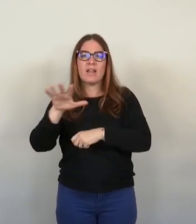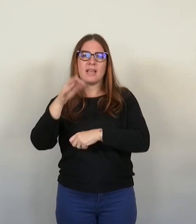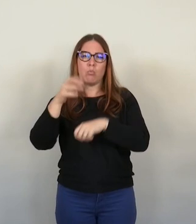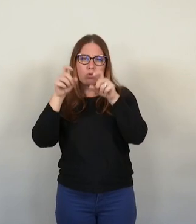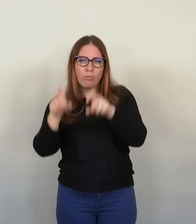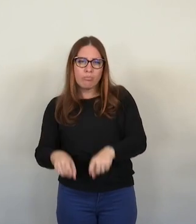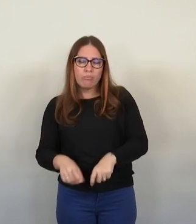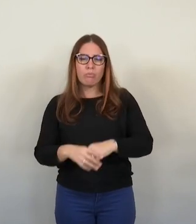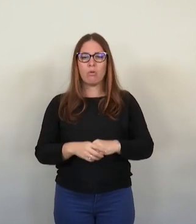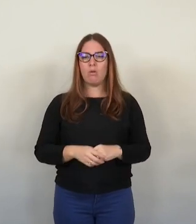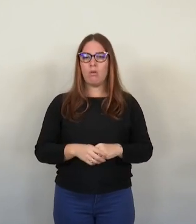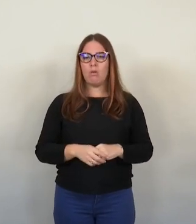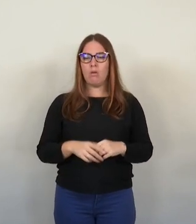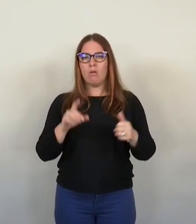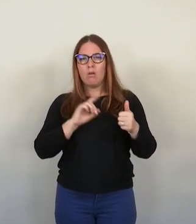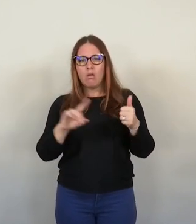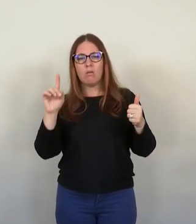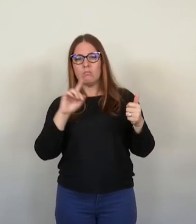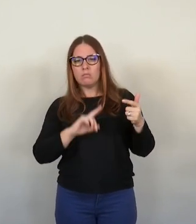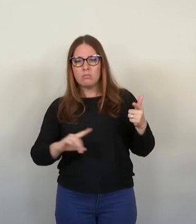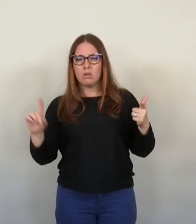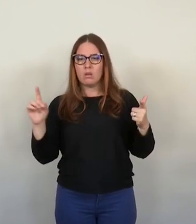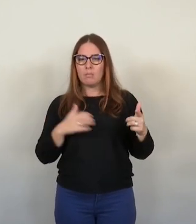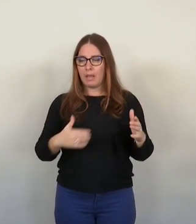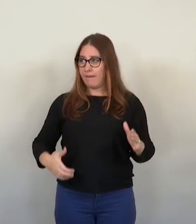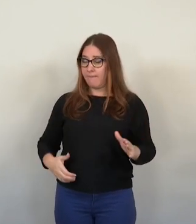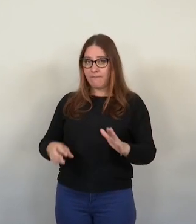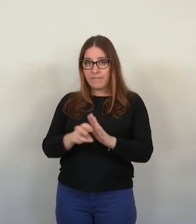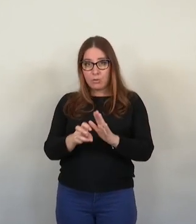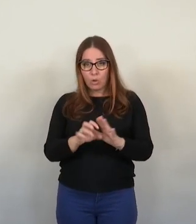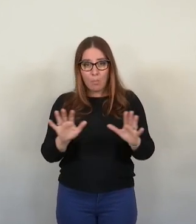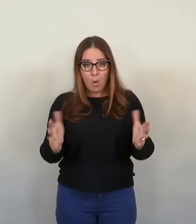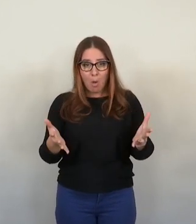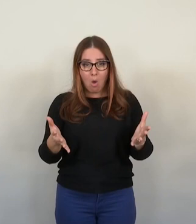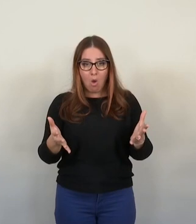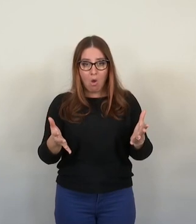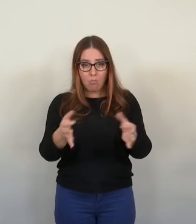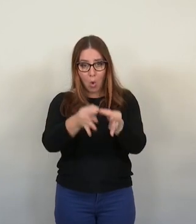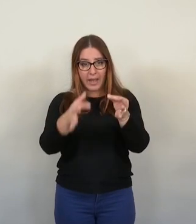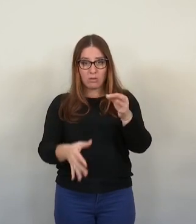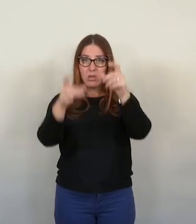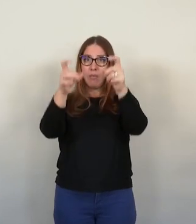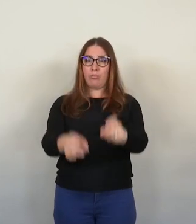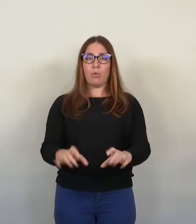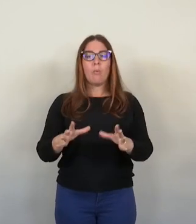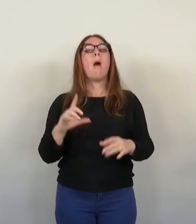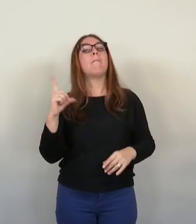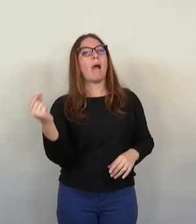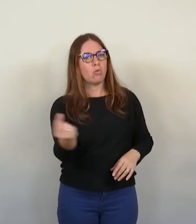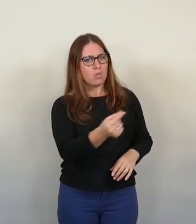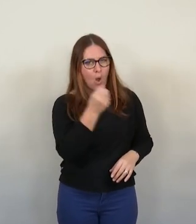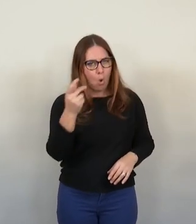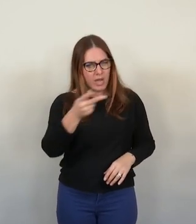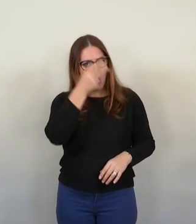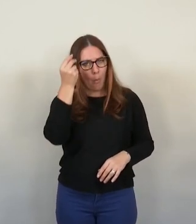% on voit bien que comment va faire la ville de grenob pour que obtenir les résultats alors j'ai bien entendu que c'était partenarial et que